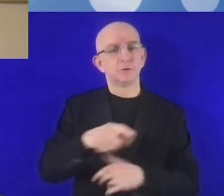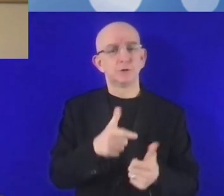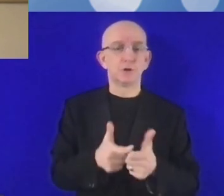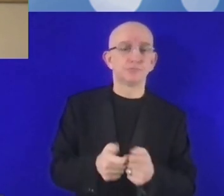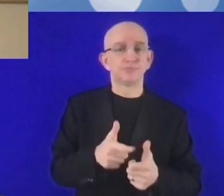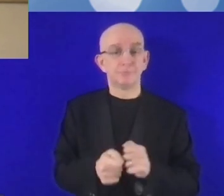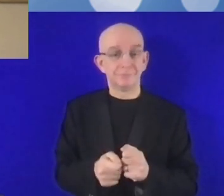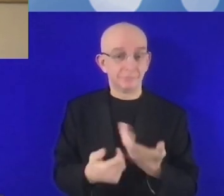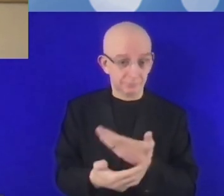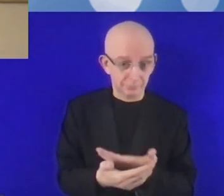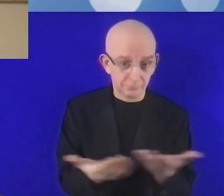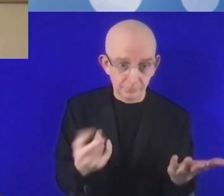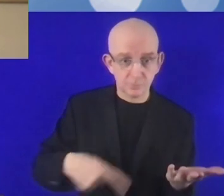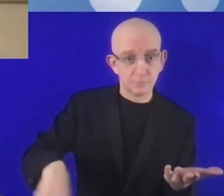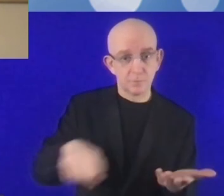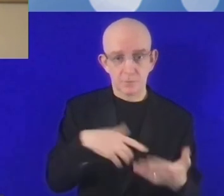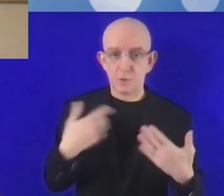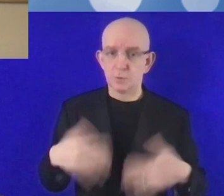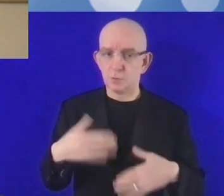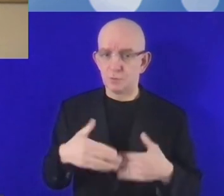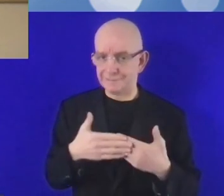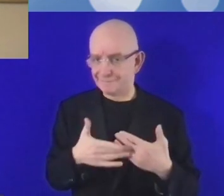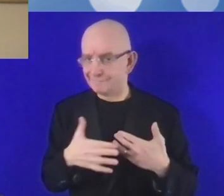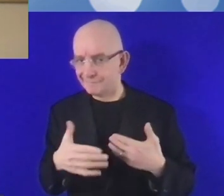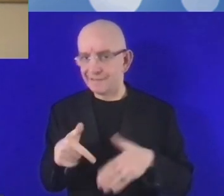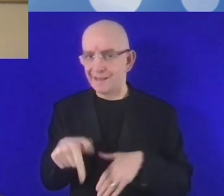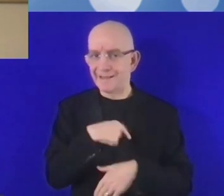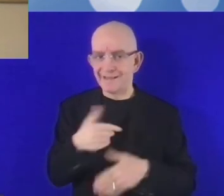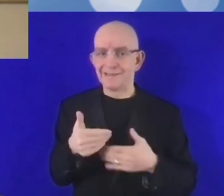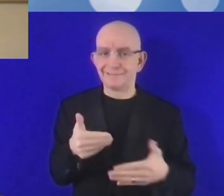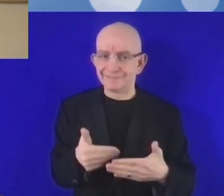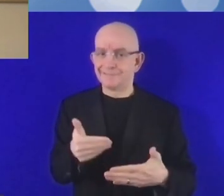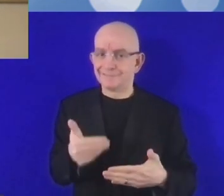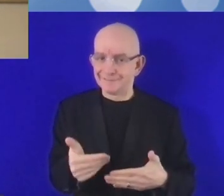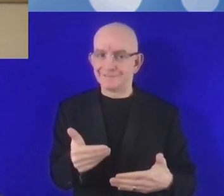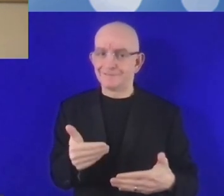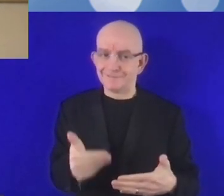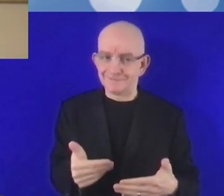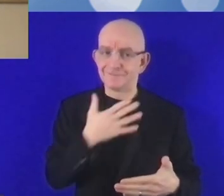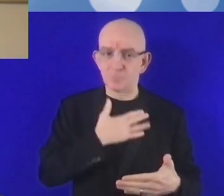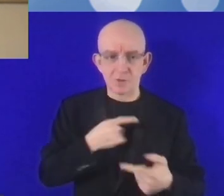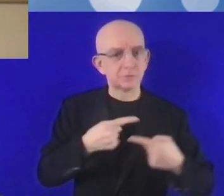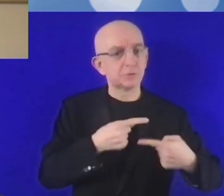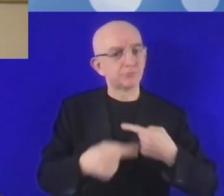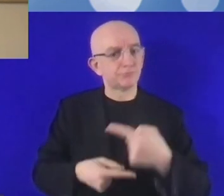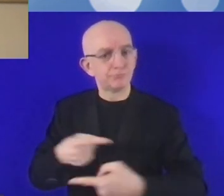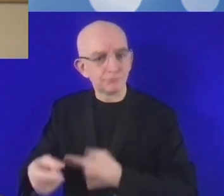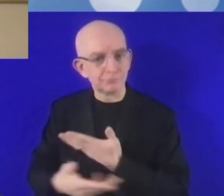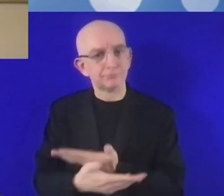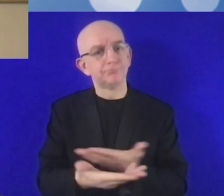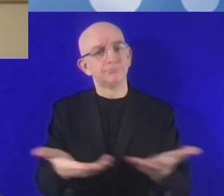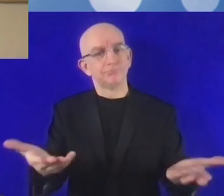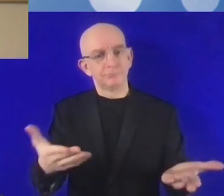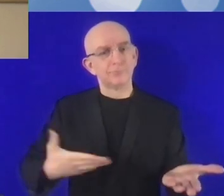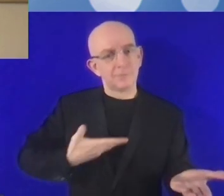我们认为最基本的为所有用户做到的一个要求。我们